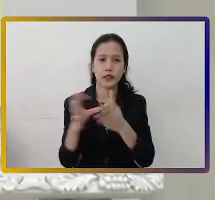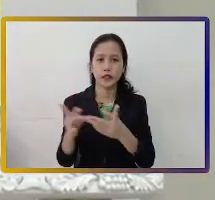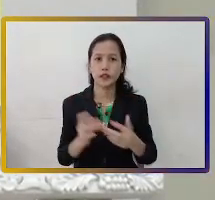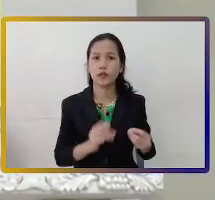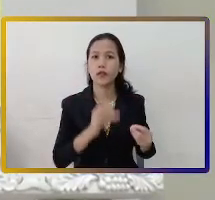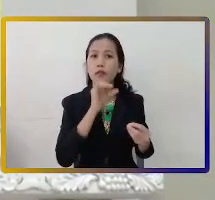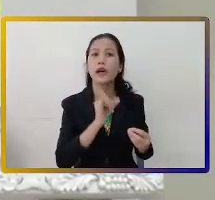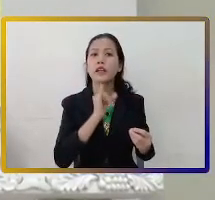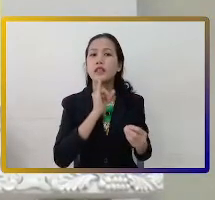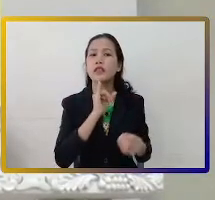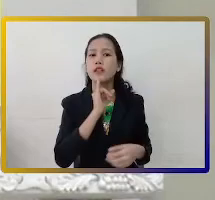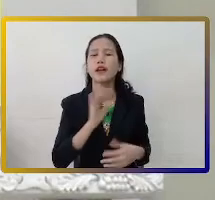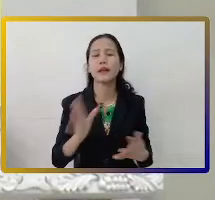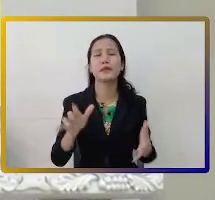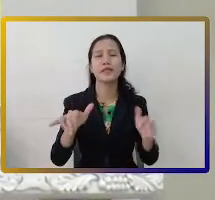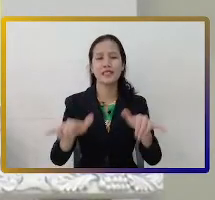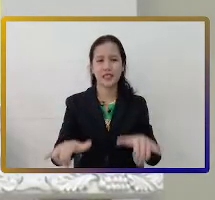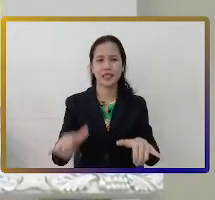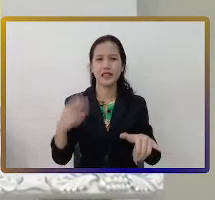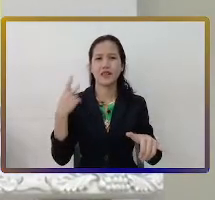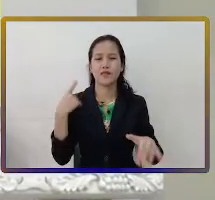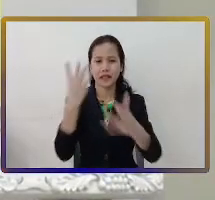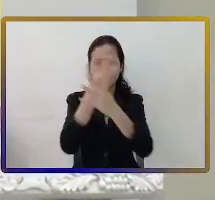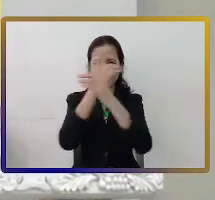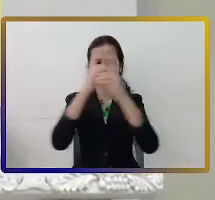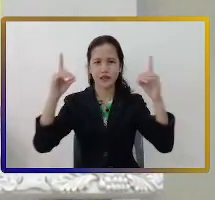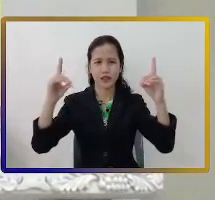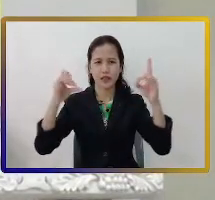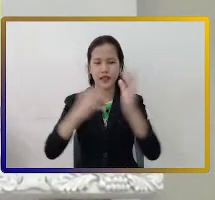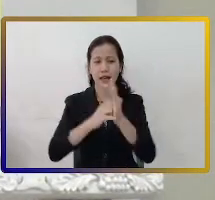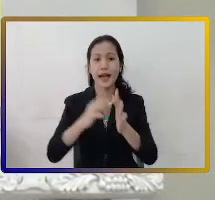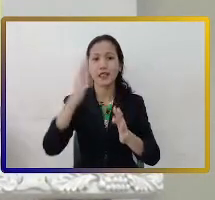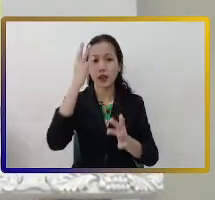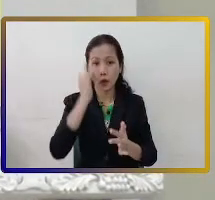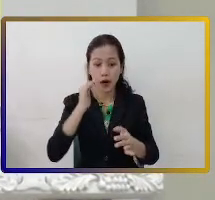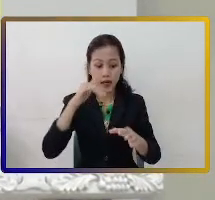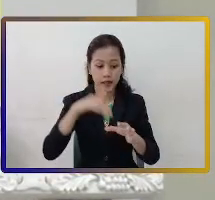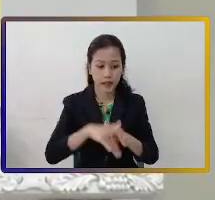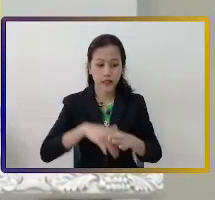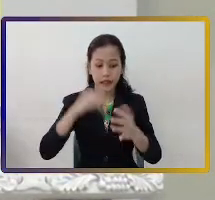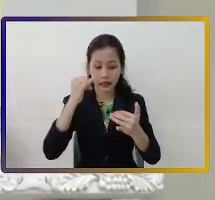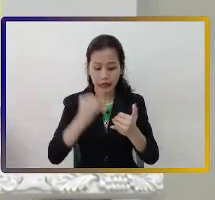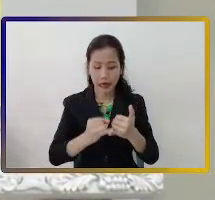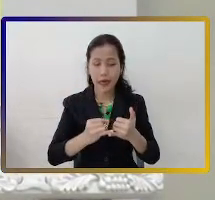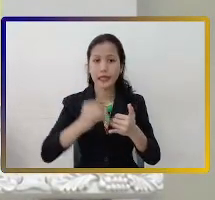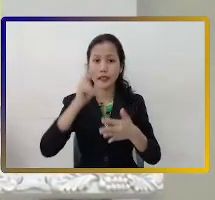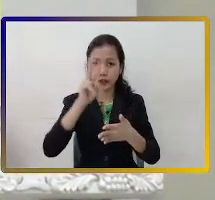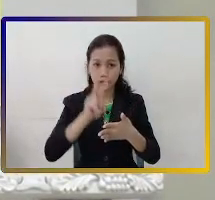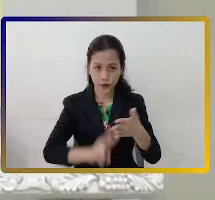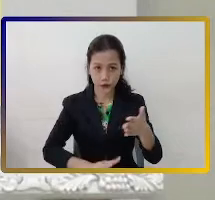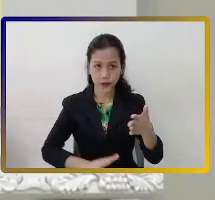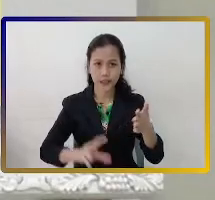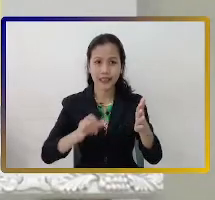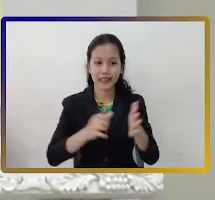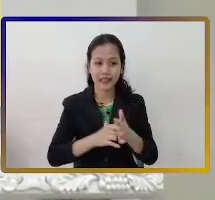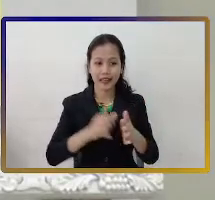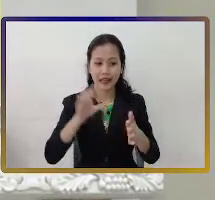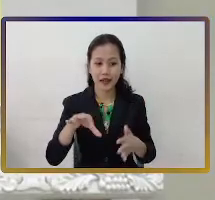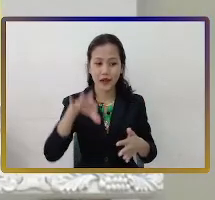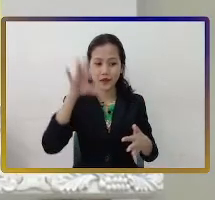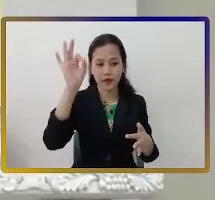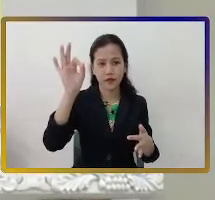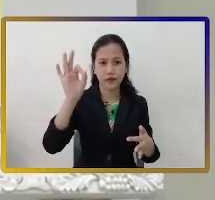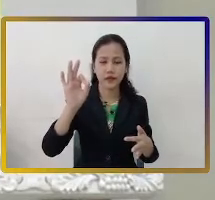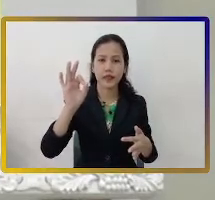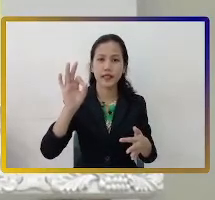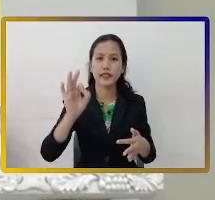rin ang restoration. Kaya nga doon po sa last part, doon sa last verse na binasa po natin, dyan po natin makikita ang